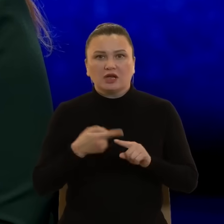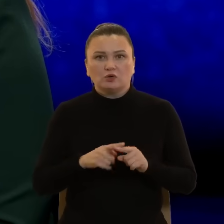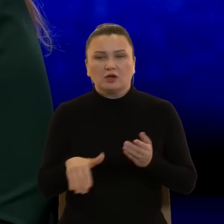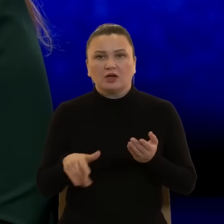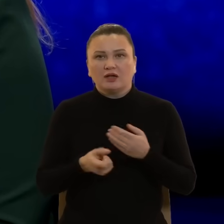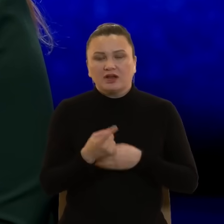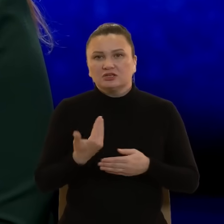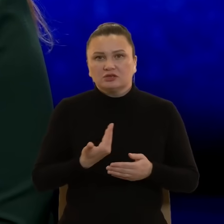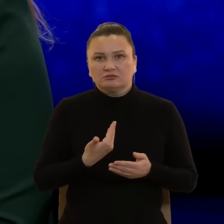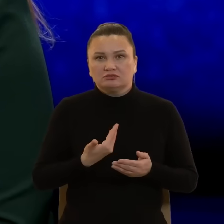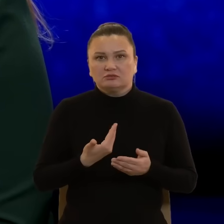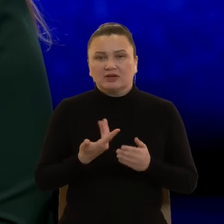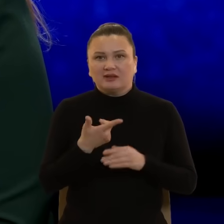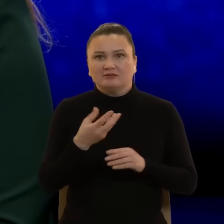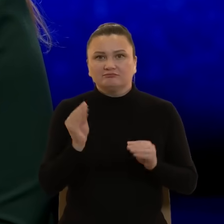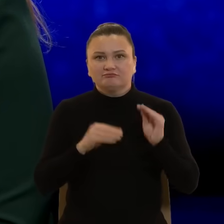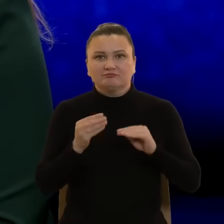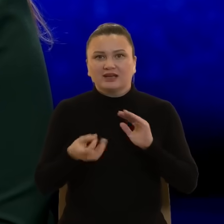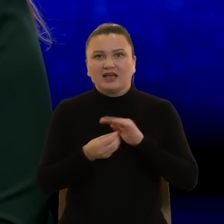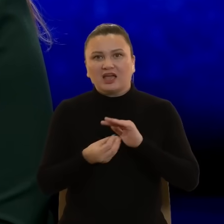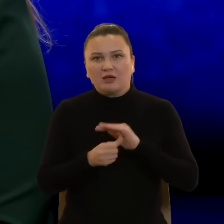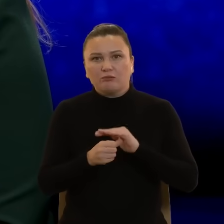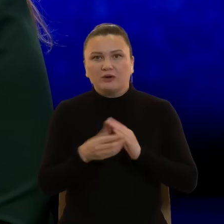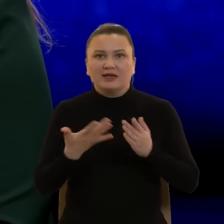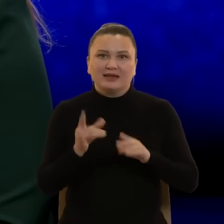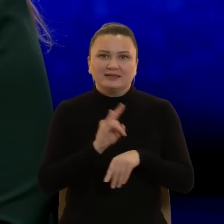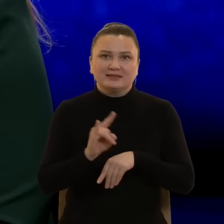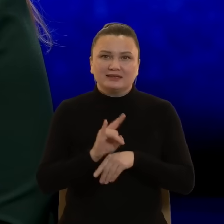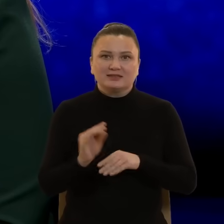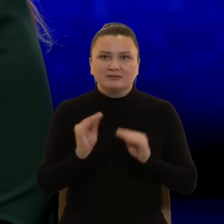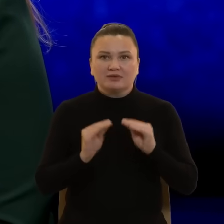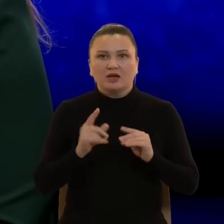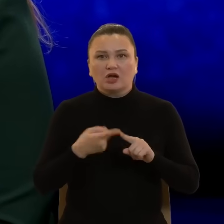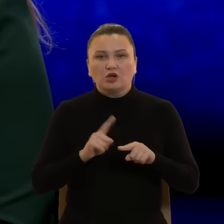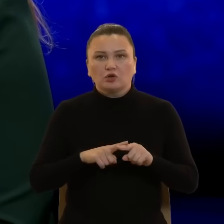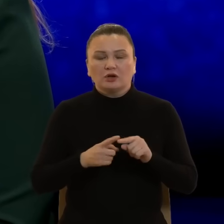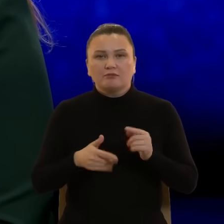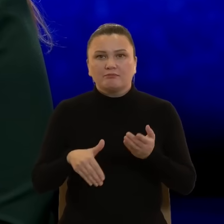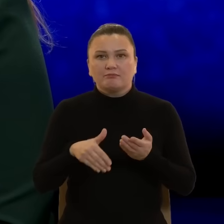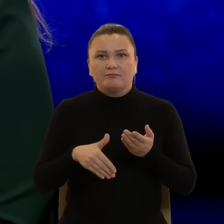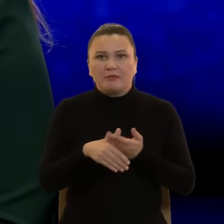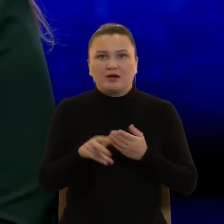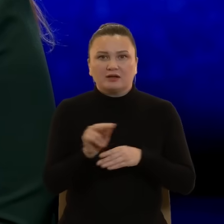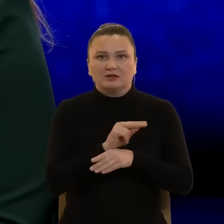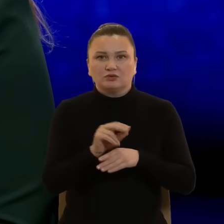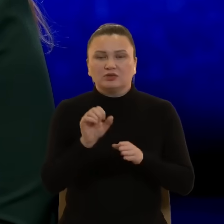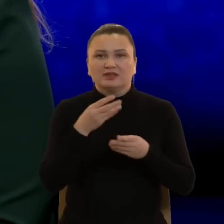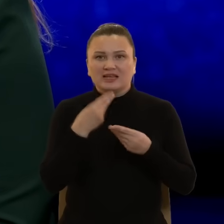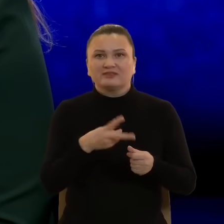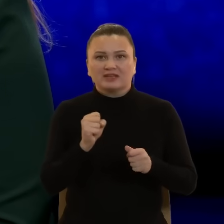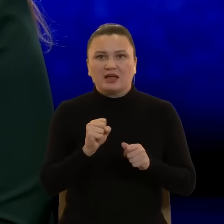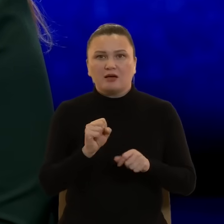продуктом жизнедеятельности грибов, либо их синтетические производные, которые обладают способностью действовать на бактерии. Причем действовать, как